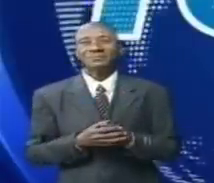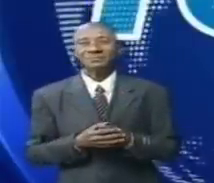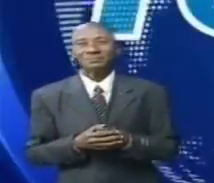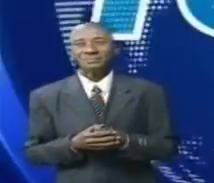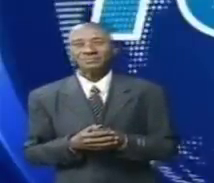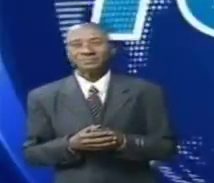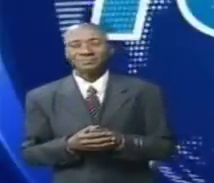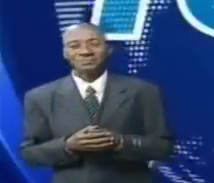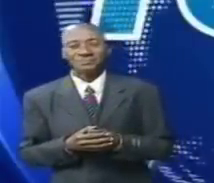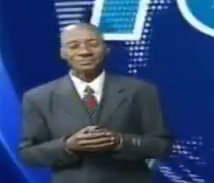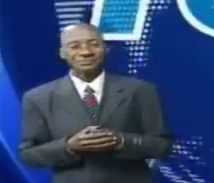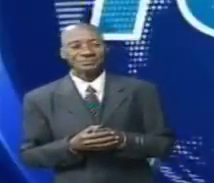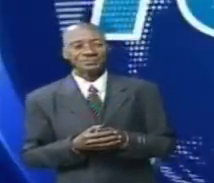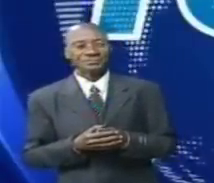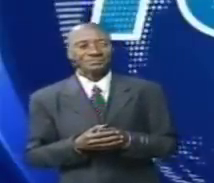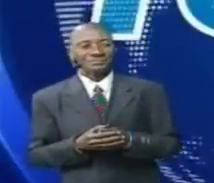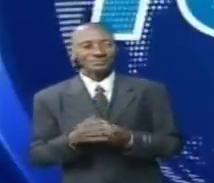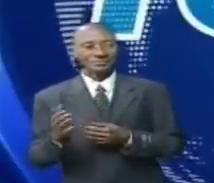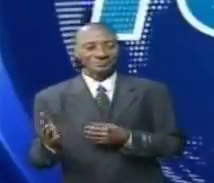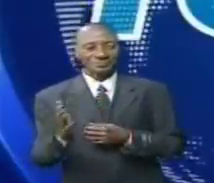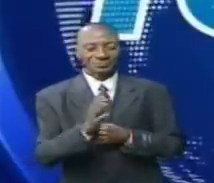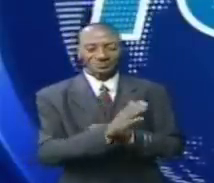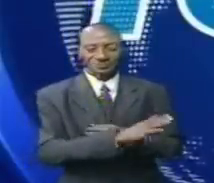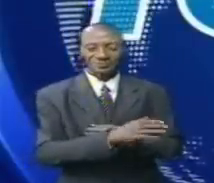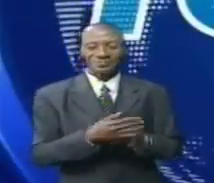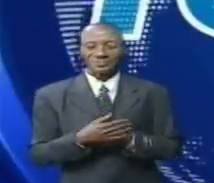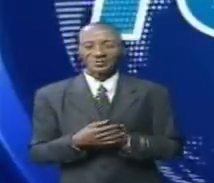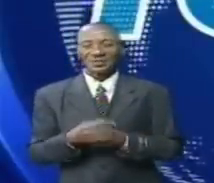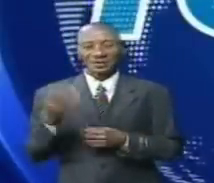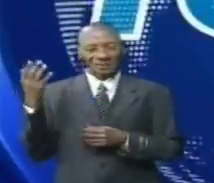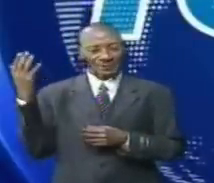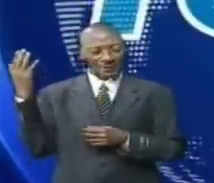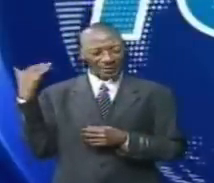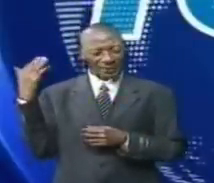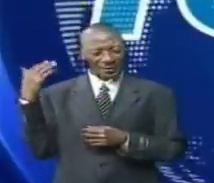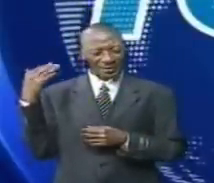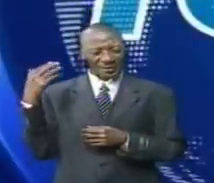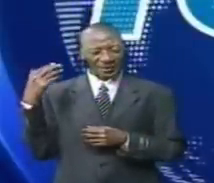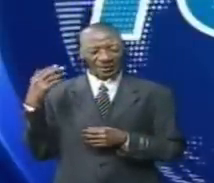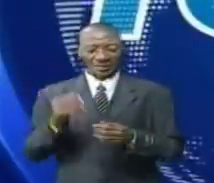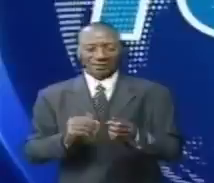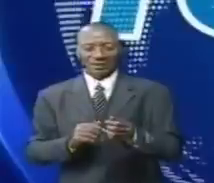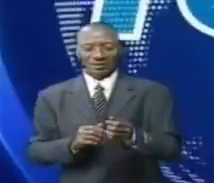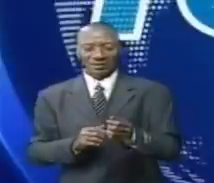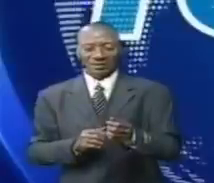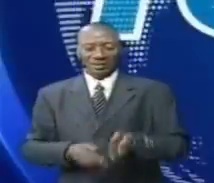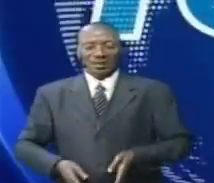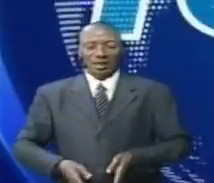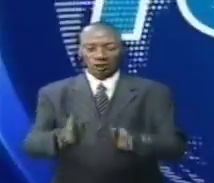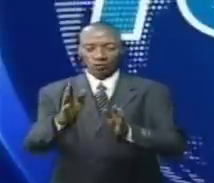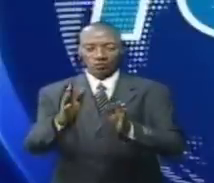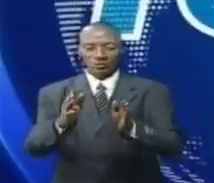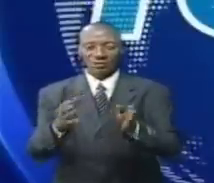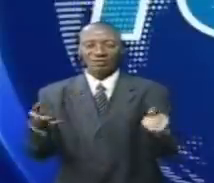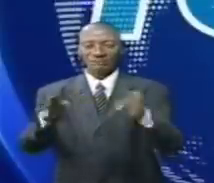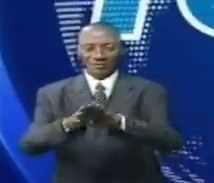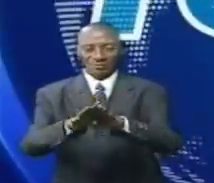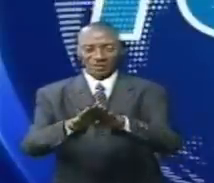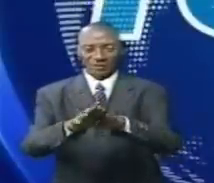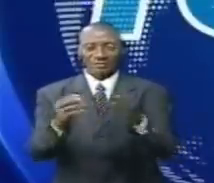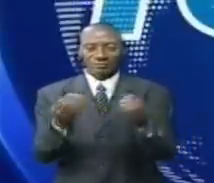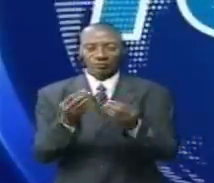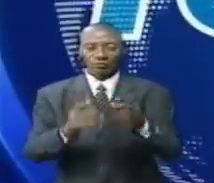Fermé depuis 2020 à l'apparition de la pandémie du coronavirus, la frontière entre la République démocratique du Congo et l'Angola au niveau